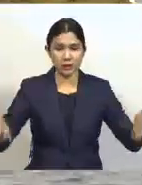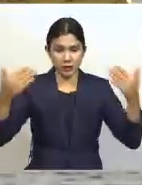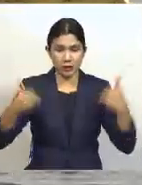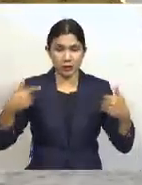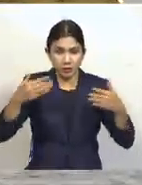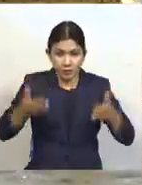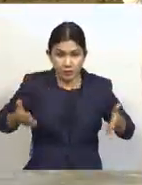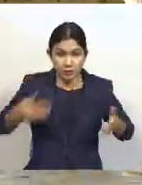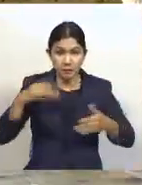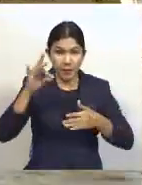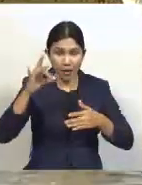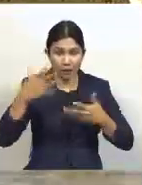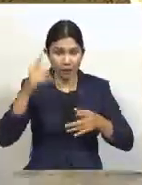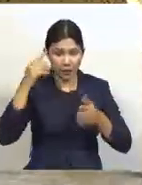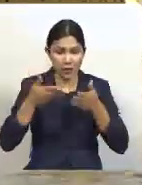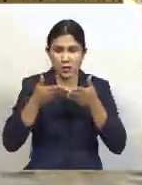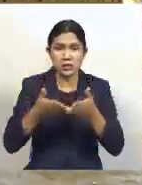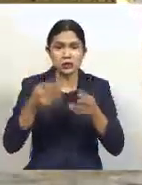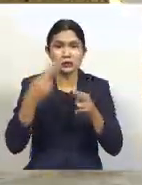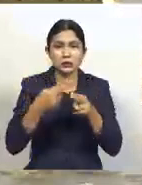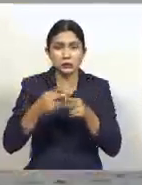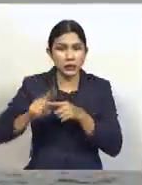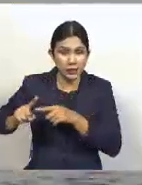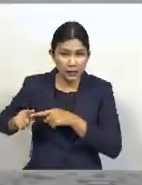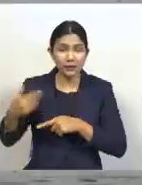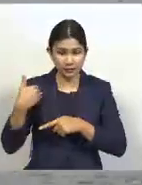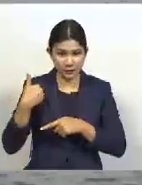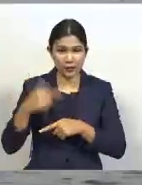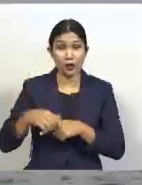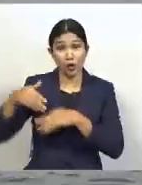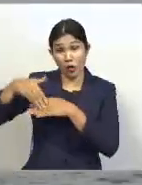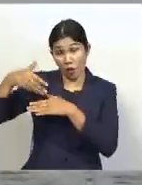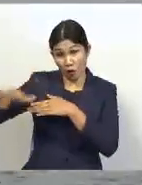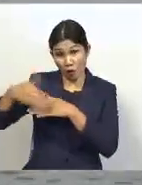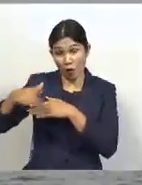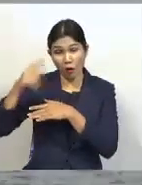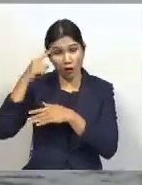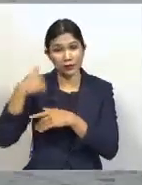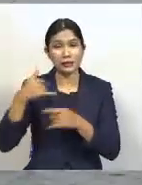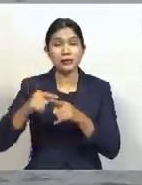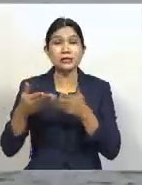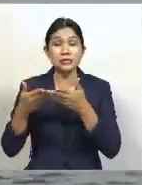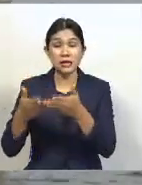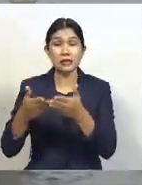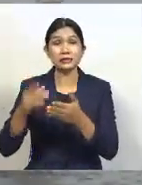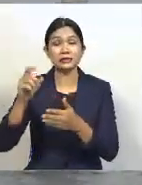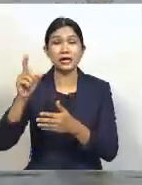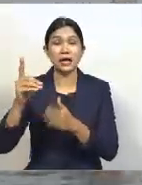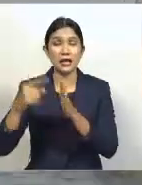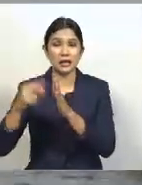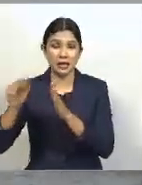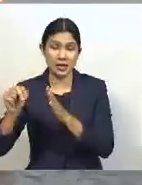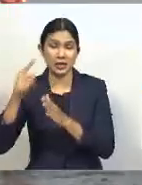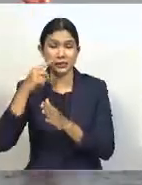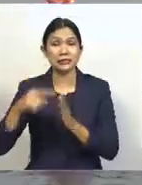อกชัยเหินหาวและเรือเอกชัยหลาวทองริ้วสายนอกประกอบด้วยเรือดั้งและเรือแซงสายละ14ล